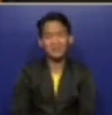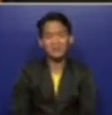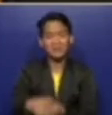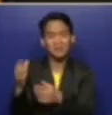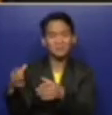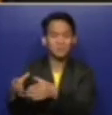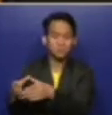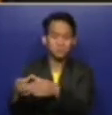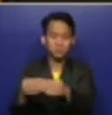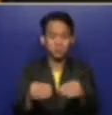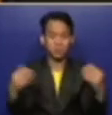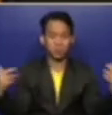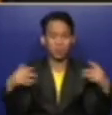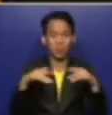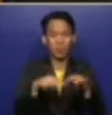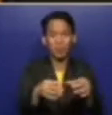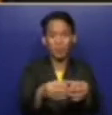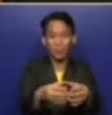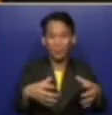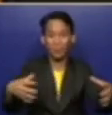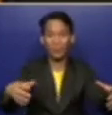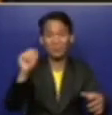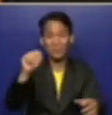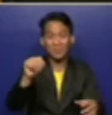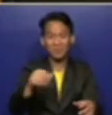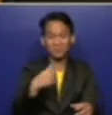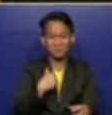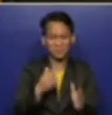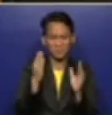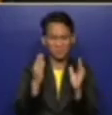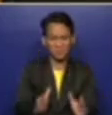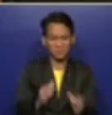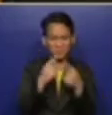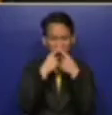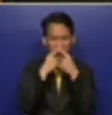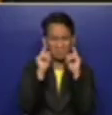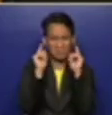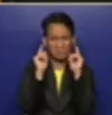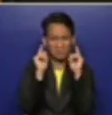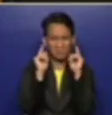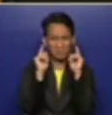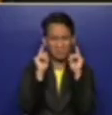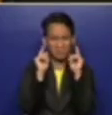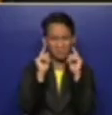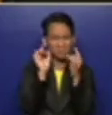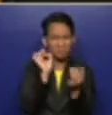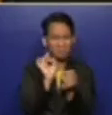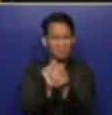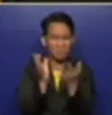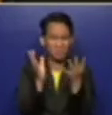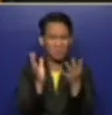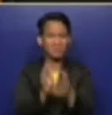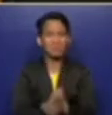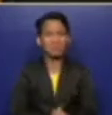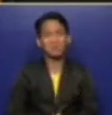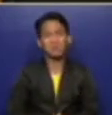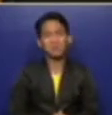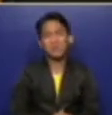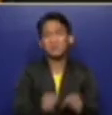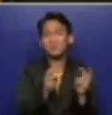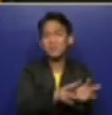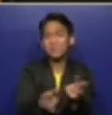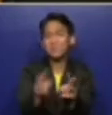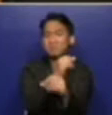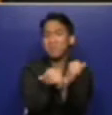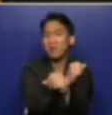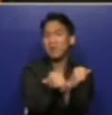ก็ที่ท่านใช้คำว่าแปลกปลอมนะครับรวมทั้งจะทำอย่างไรที่จะไม่ให้เกิดเหตุการณ์ปะทะเกิดขึ้นนะครับผ